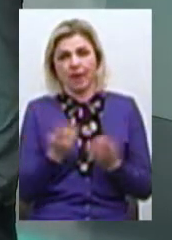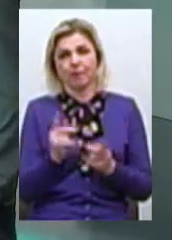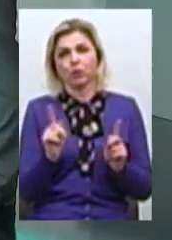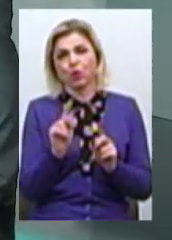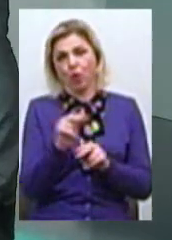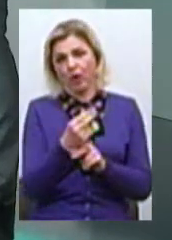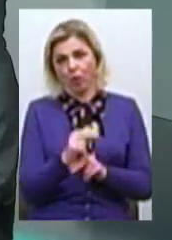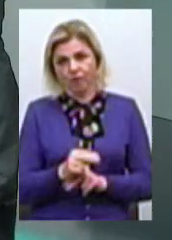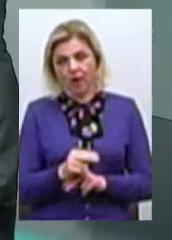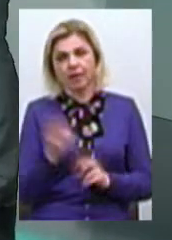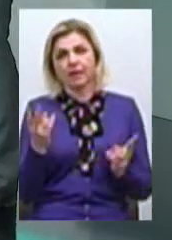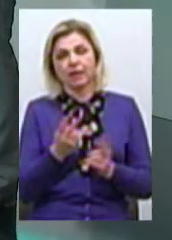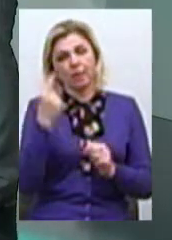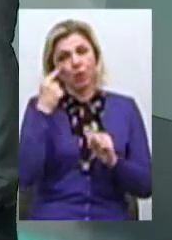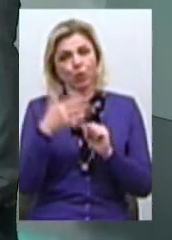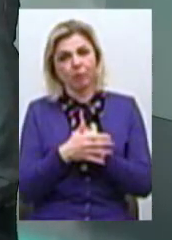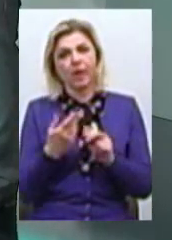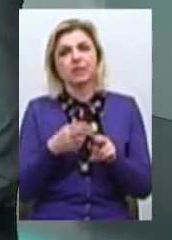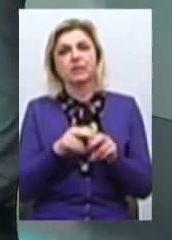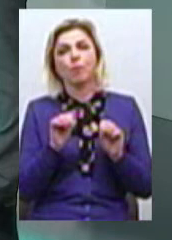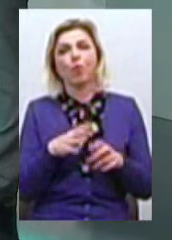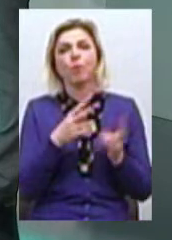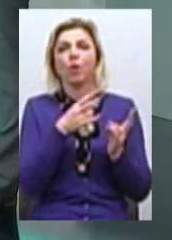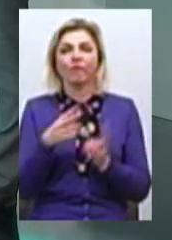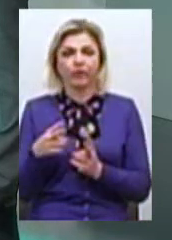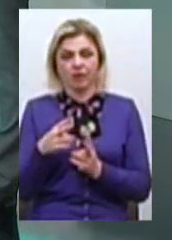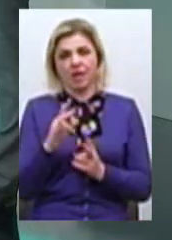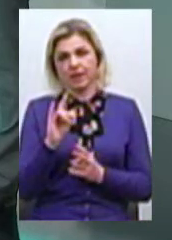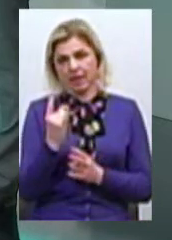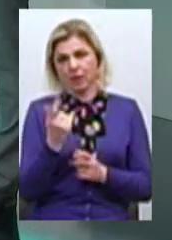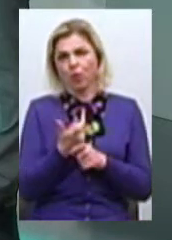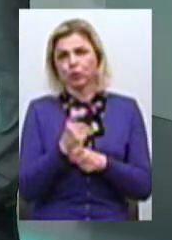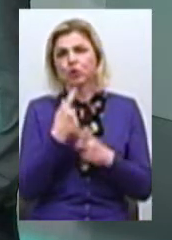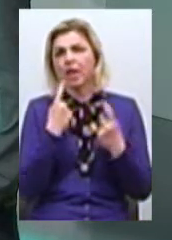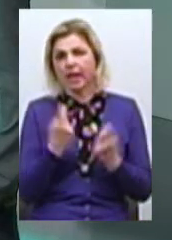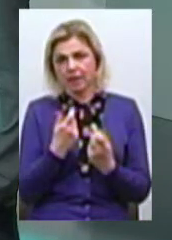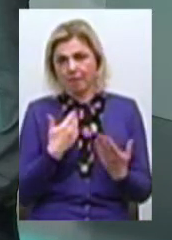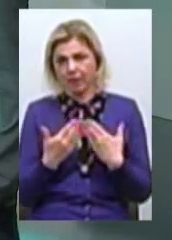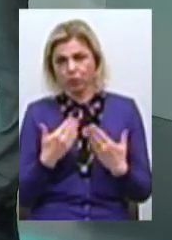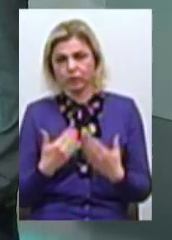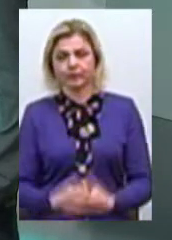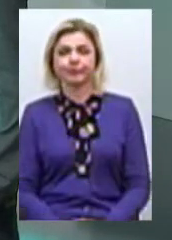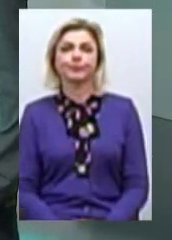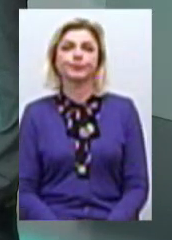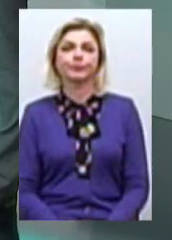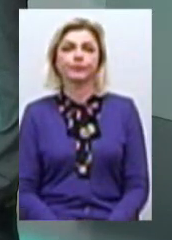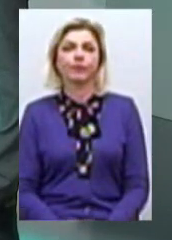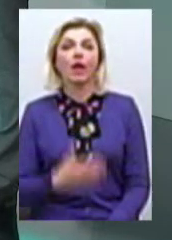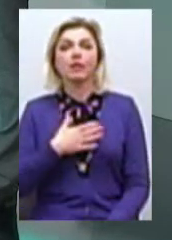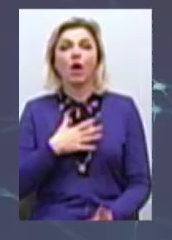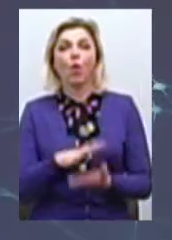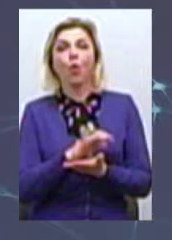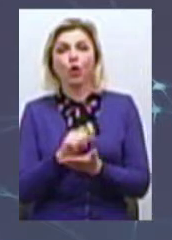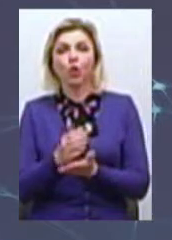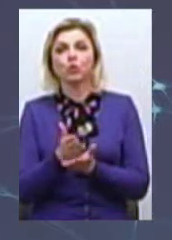треба розуміти, що це може нашкодити дитині. Тобто дуже ретельно, підход дуже ретельний. Я зрозуміла. Наші колеги зі